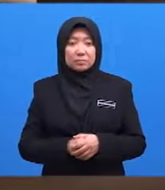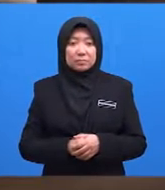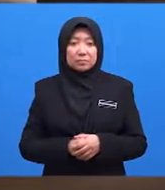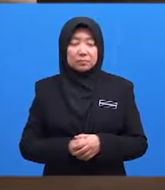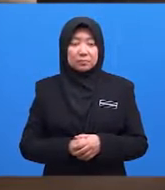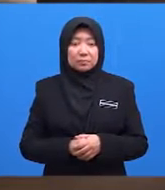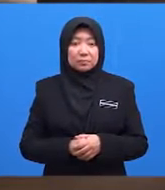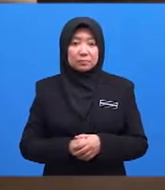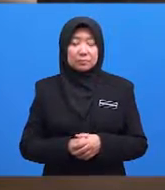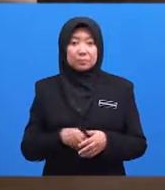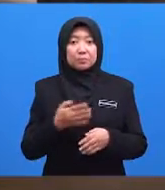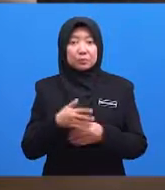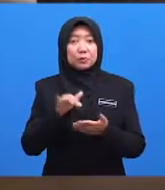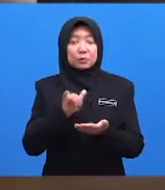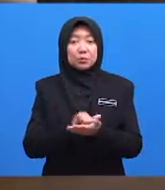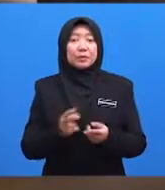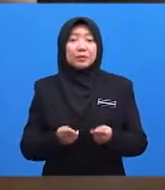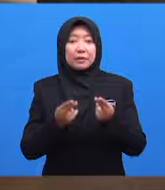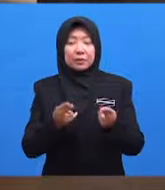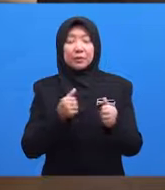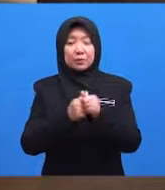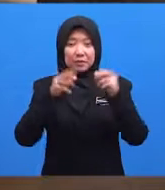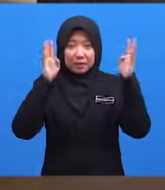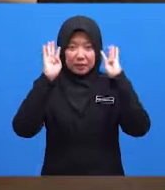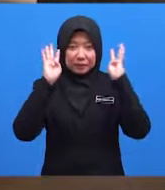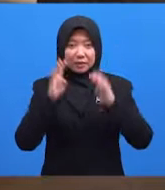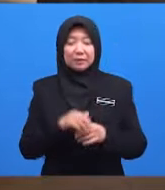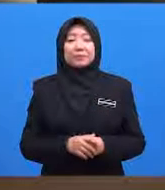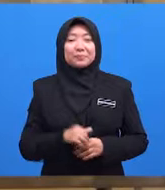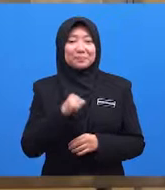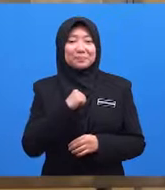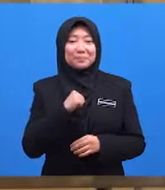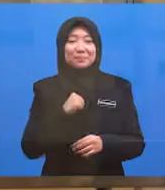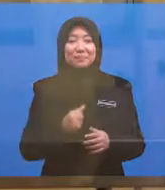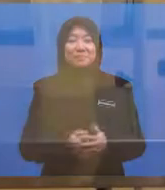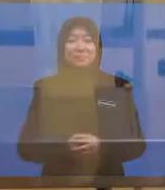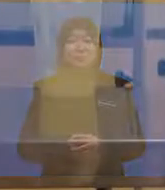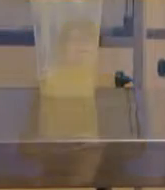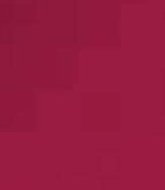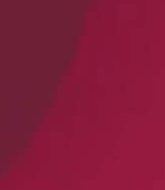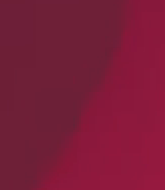Okey, setelah itu hidang mengikut kreativiti masing-masing.